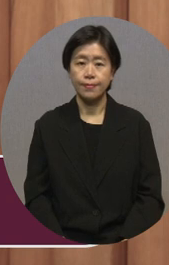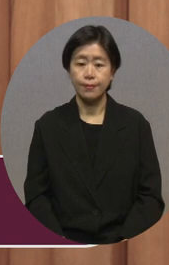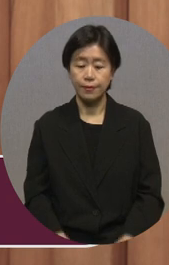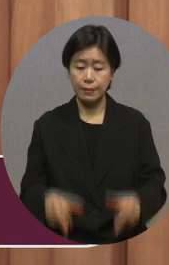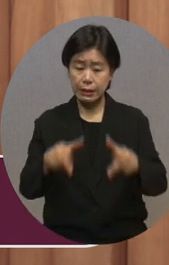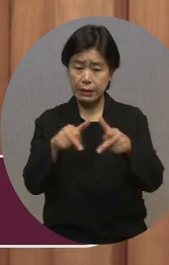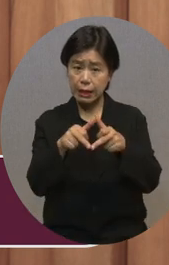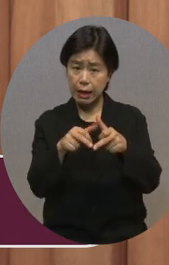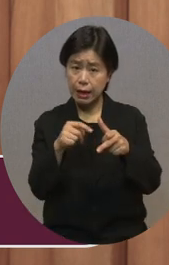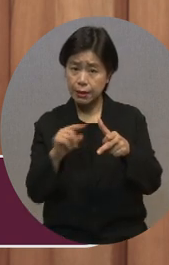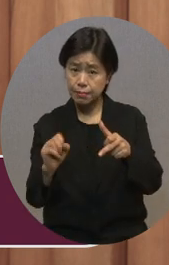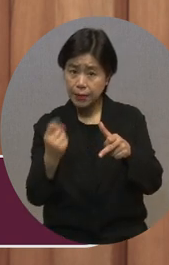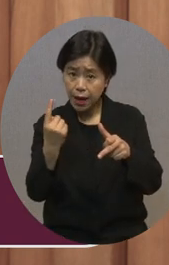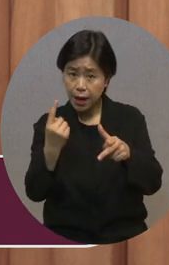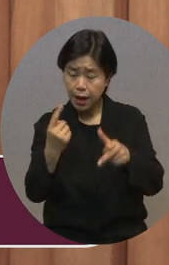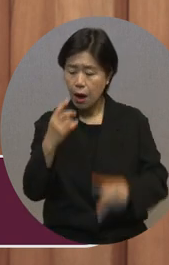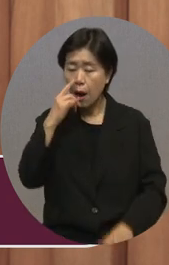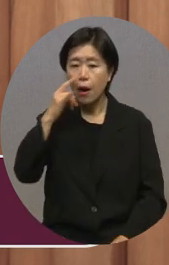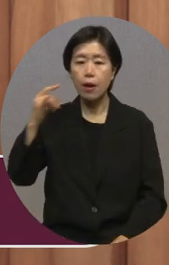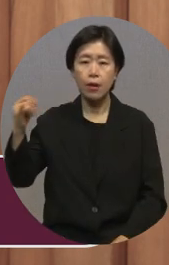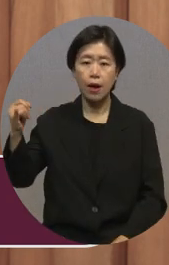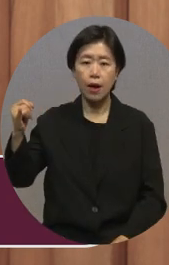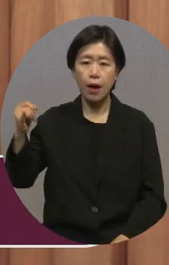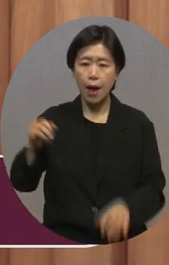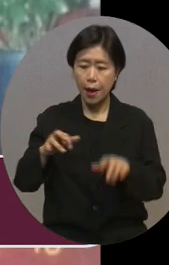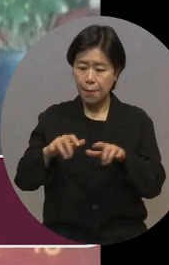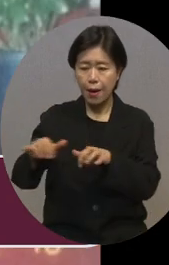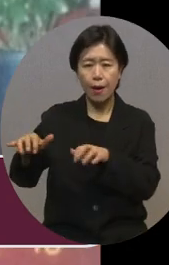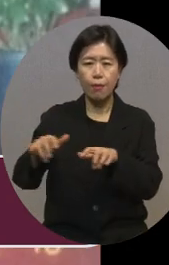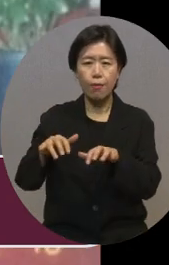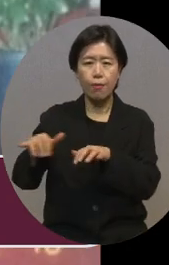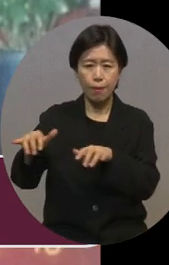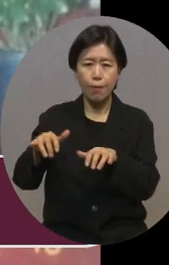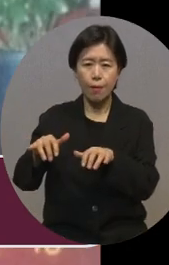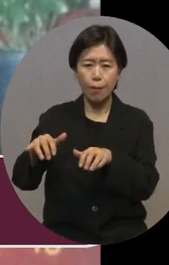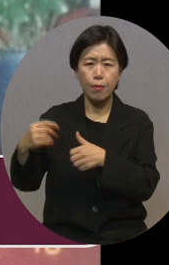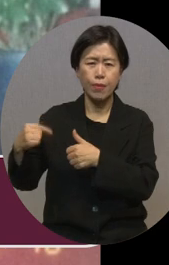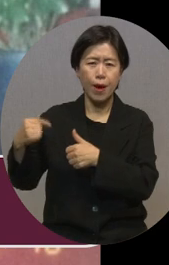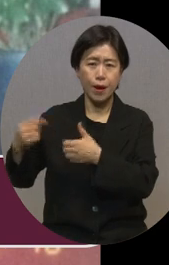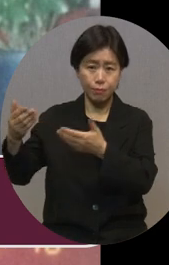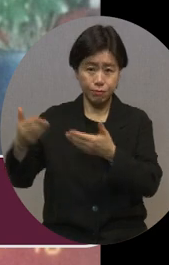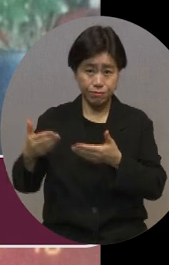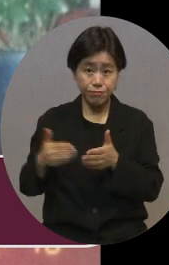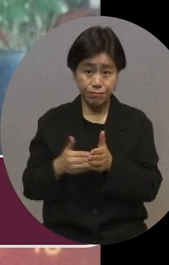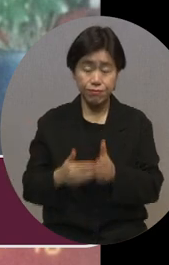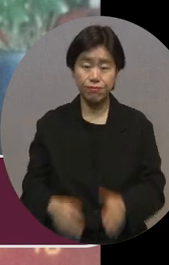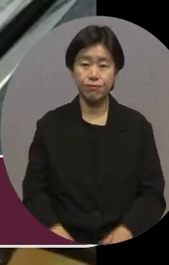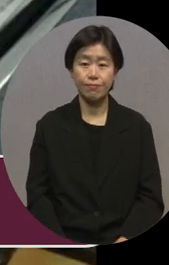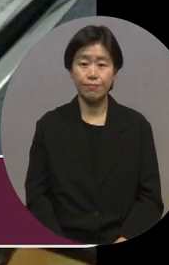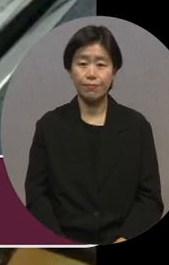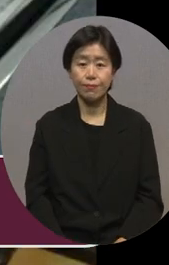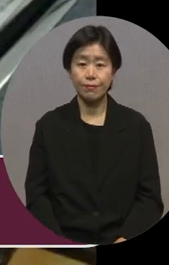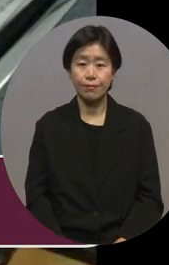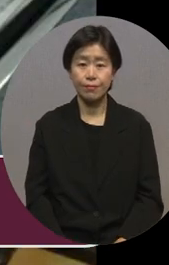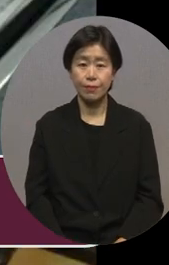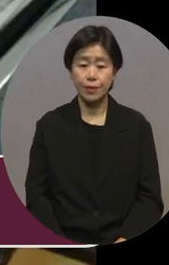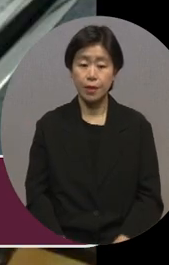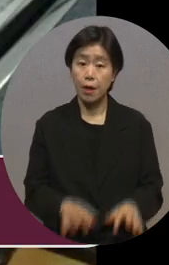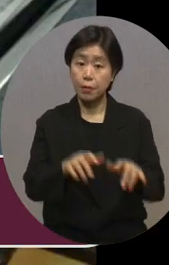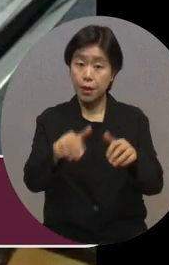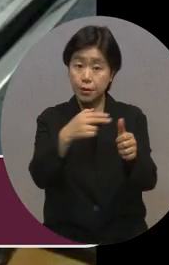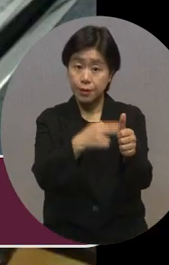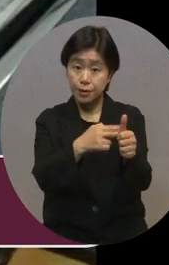장애 때문에 엄마가 피아노를 음악 치료로 시켜주셨어요. 피아노